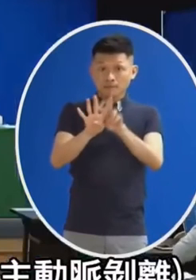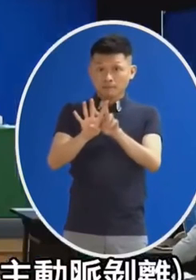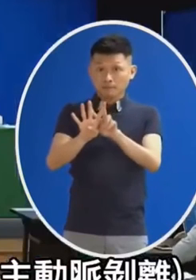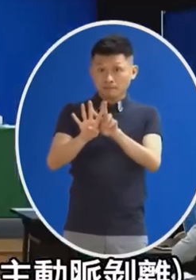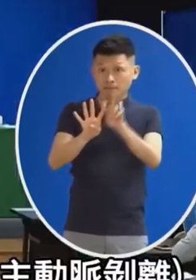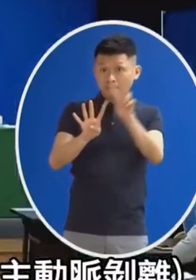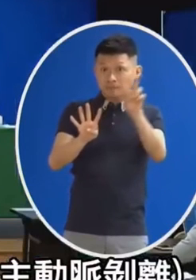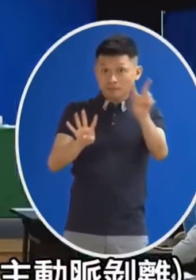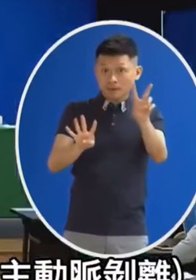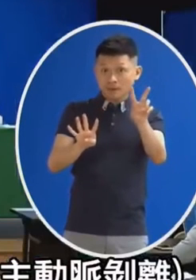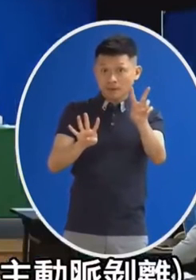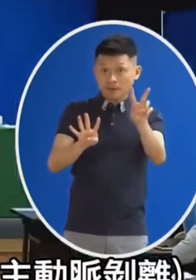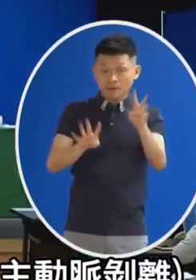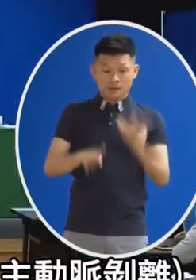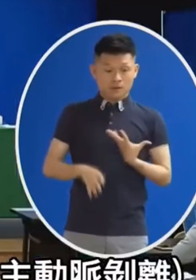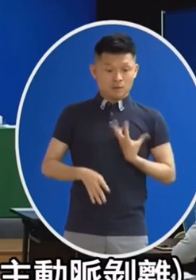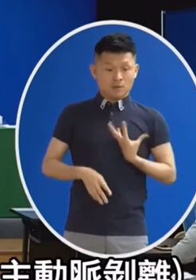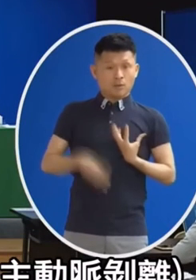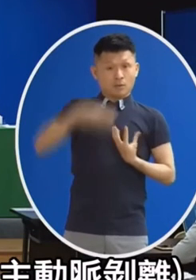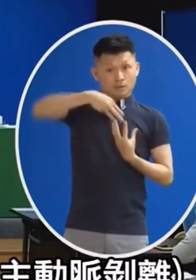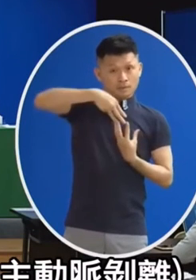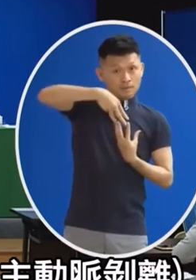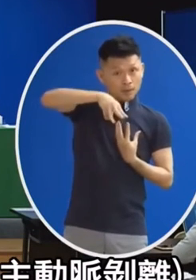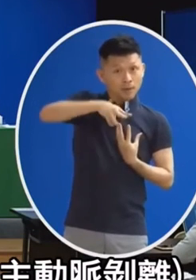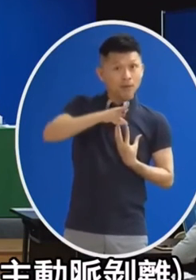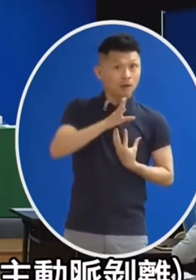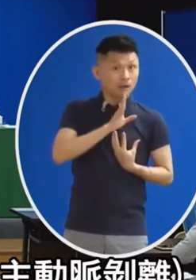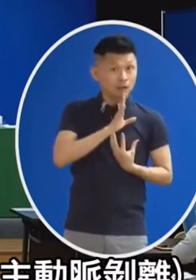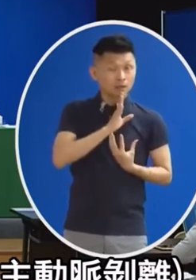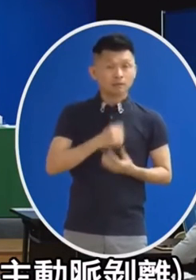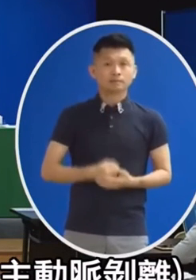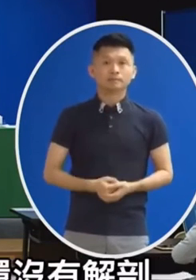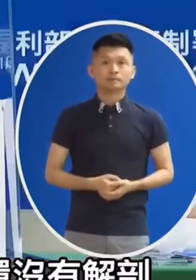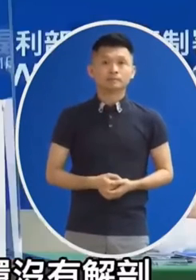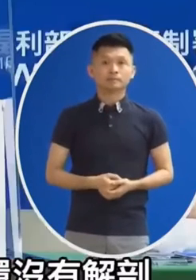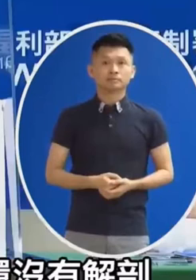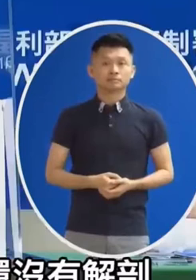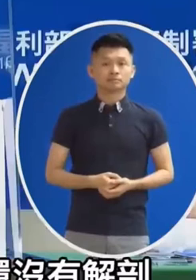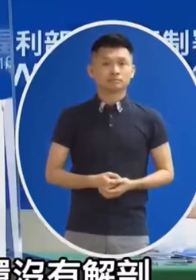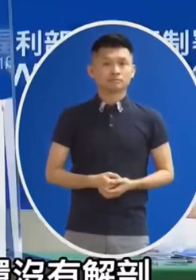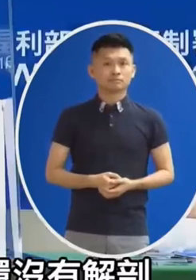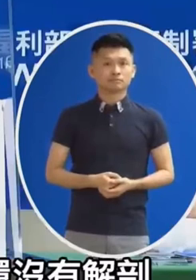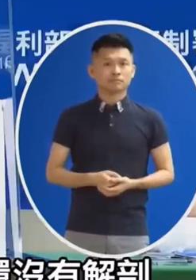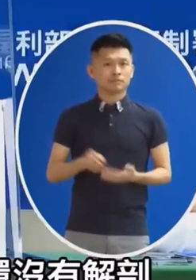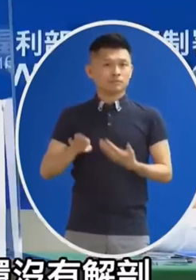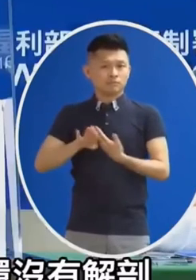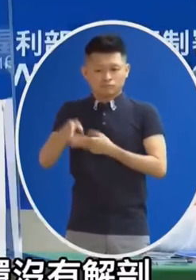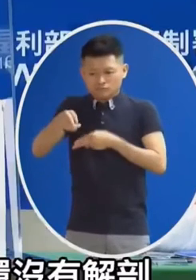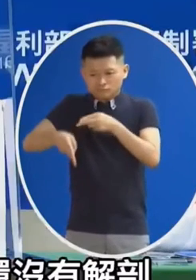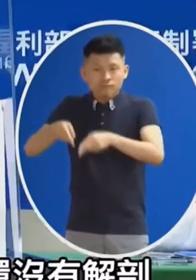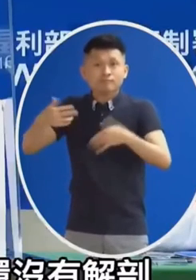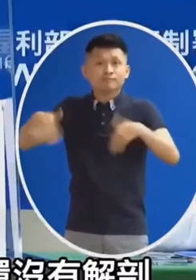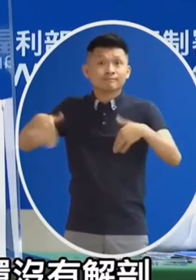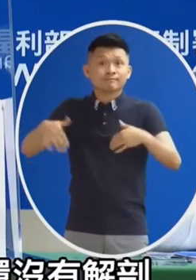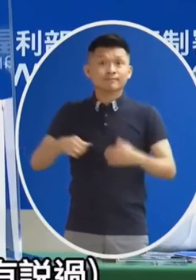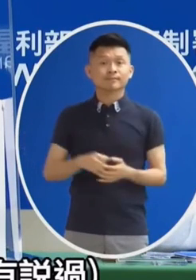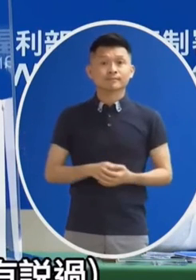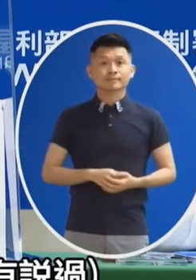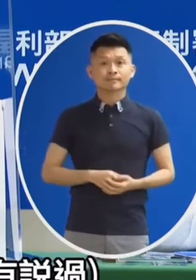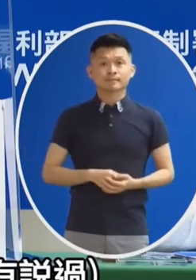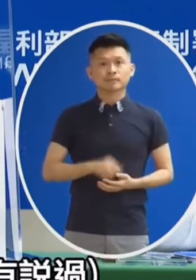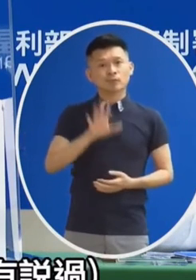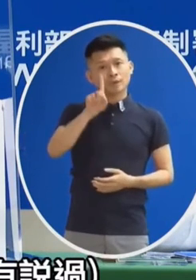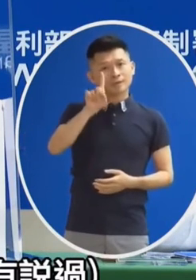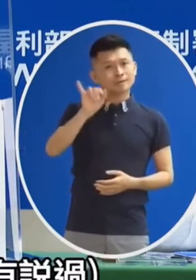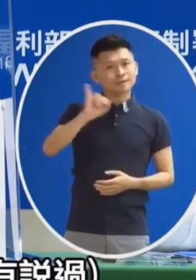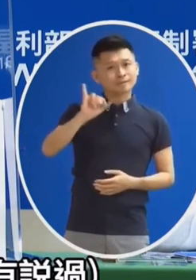心肌主动脉剥离。 这两个还要再，因为另外还没有解剖。 那另外一个那个有